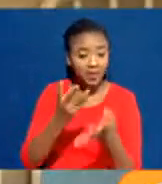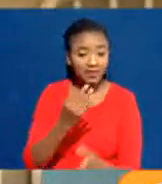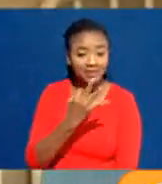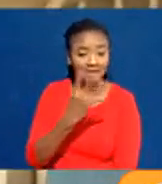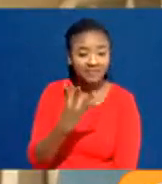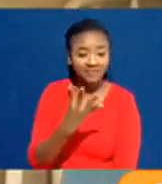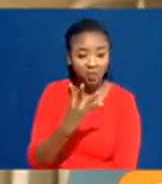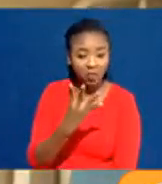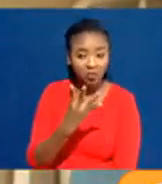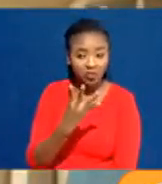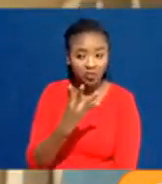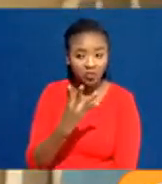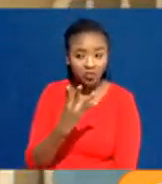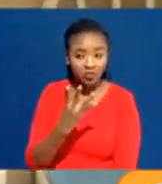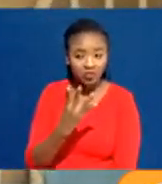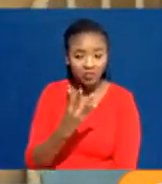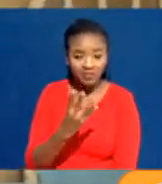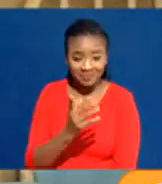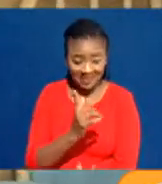nafuu. Nilikonjaga miguu,